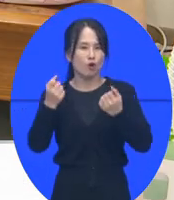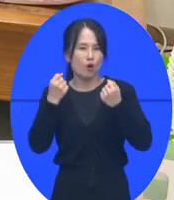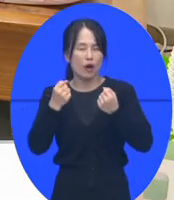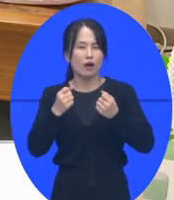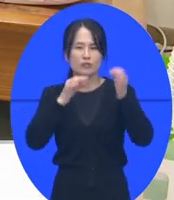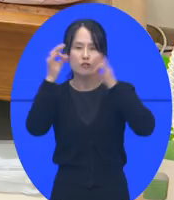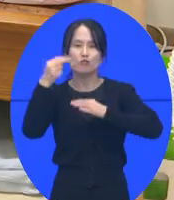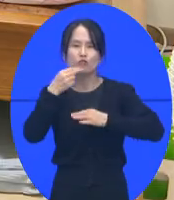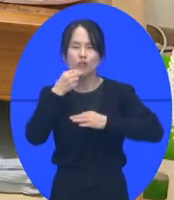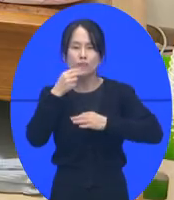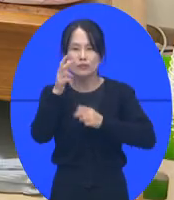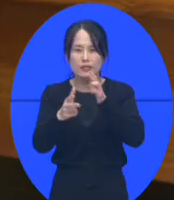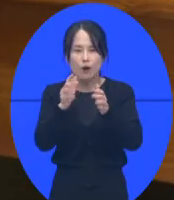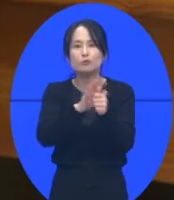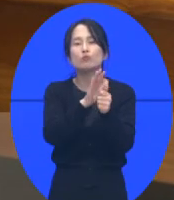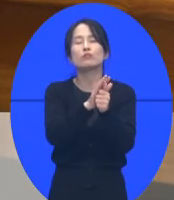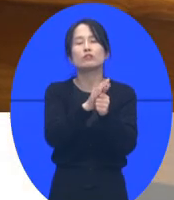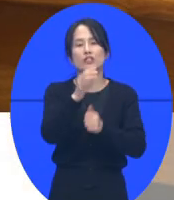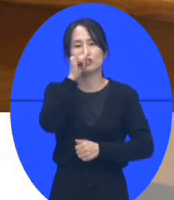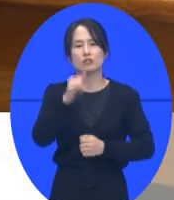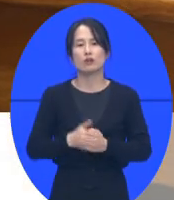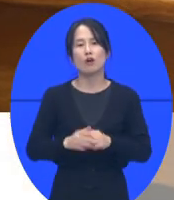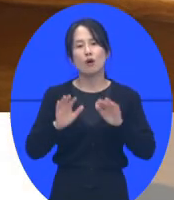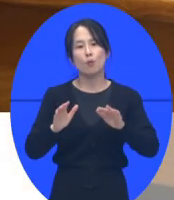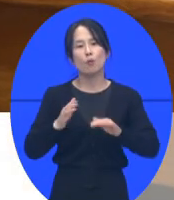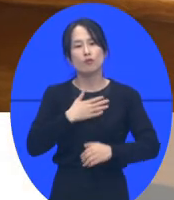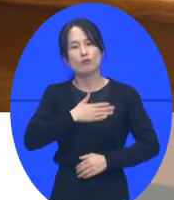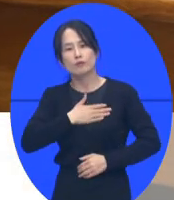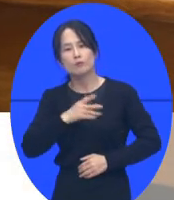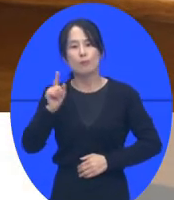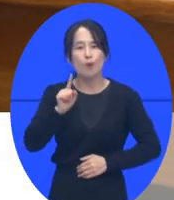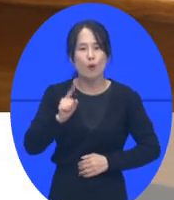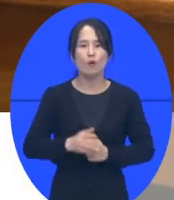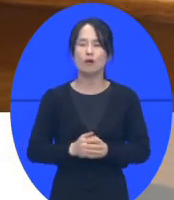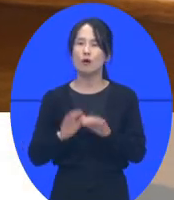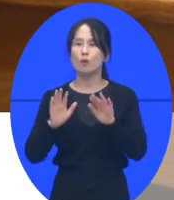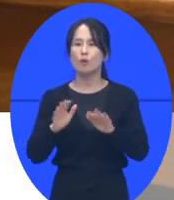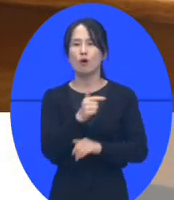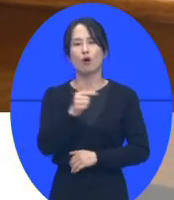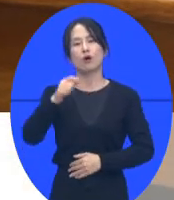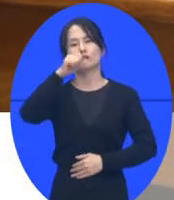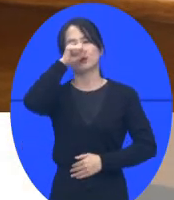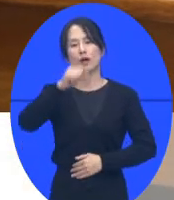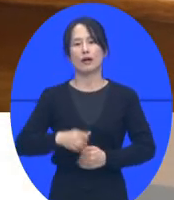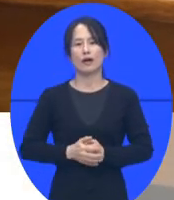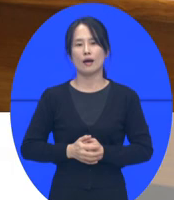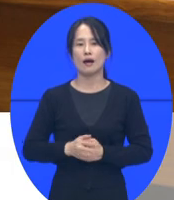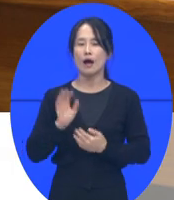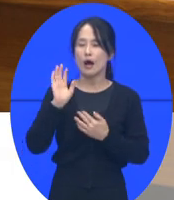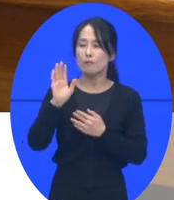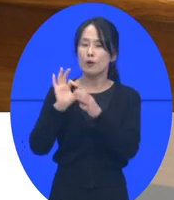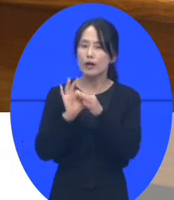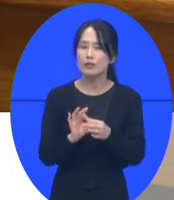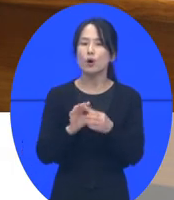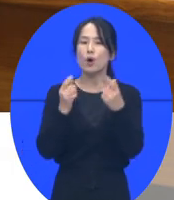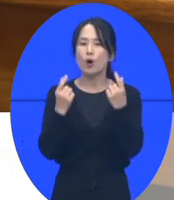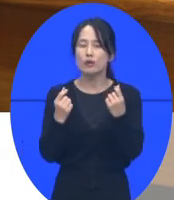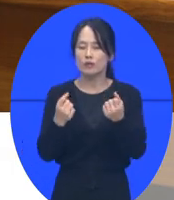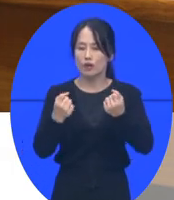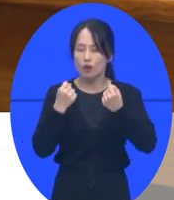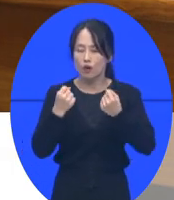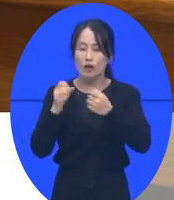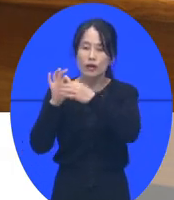안전을 위한 사업도 있습니다. 오늘 컨디션은 어떠세요? 오늘 뭐 아주 좋네요. 앞으로도 계속